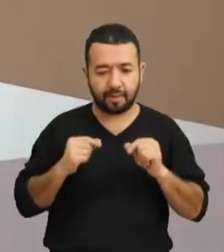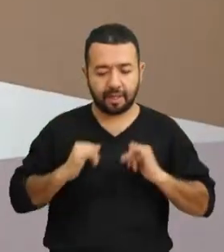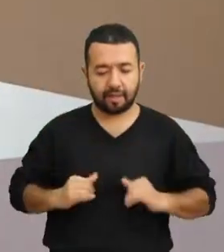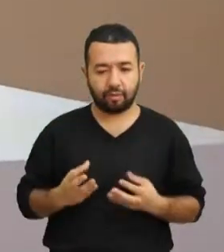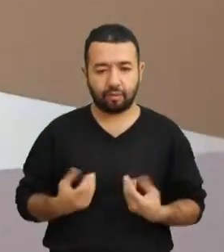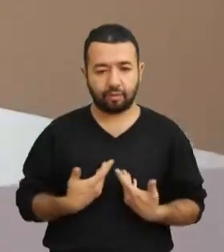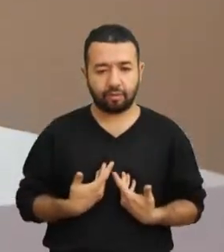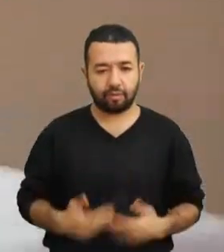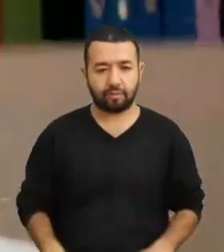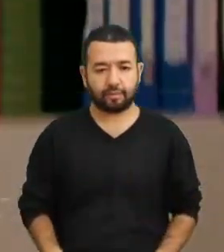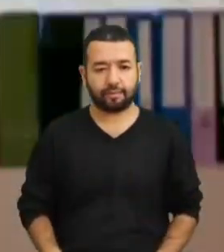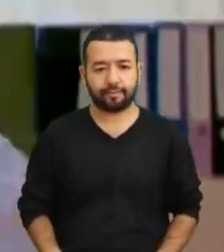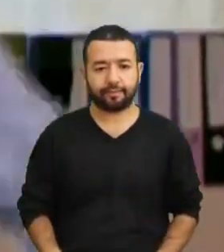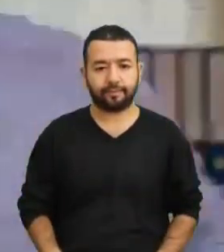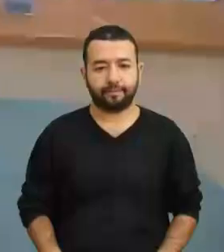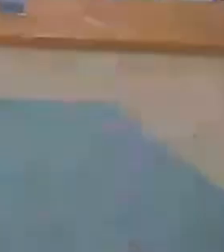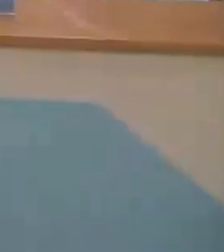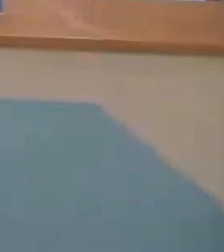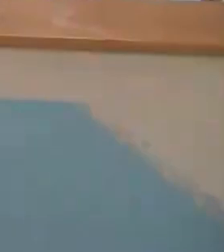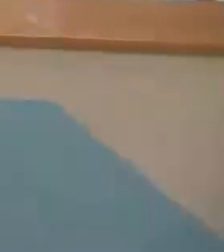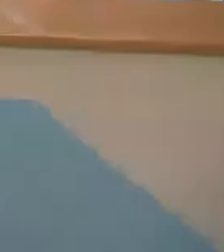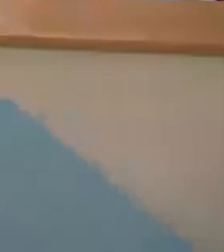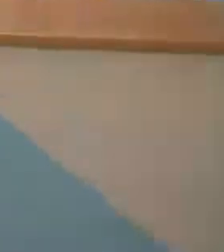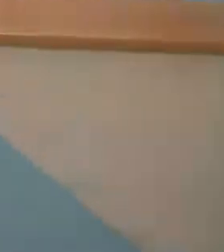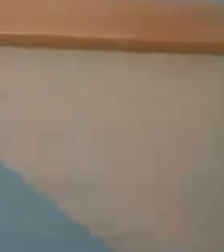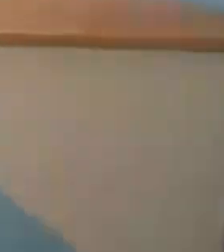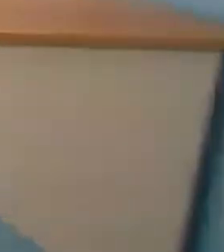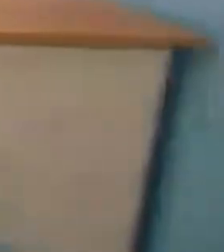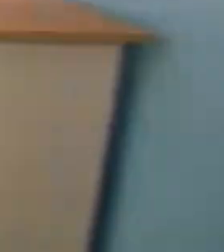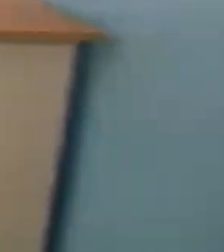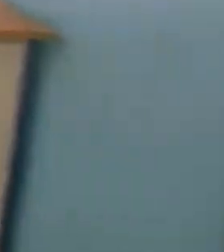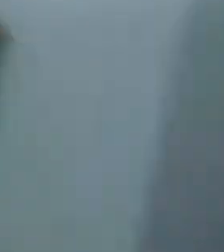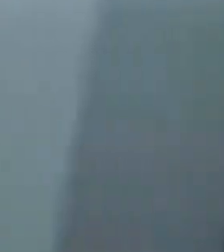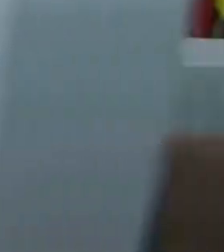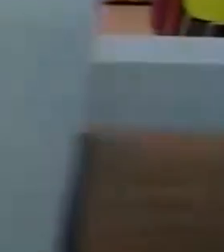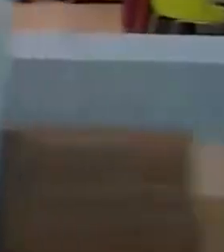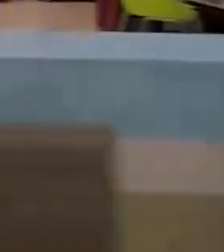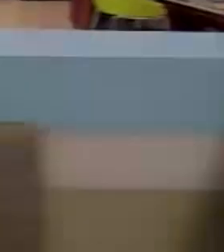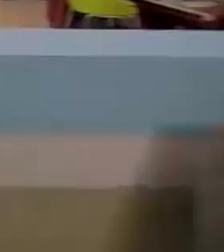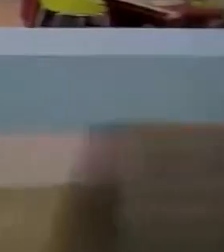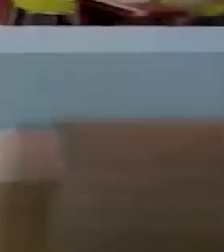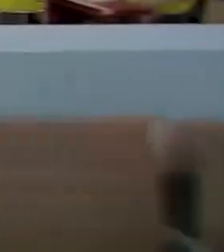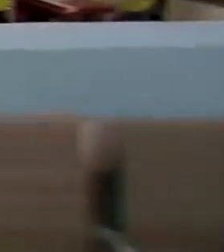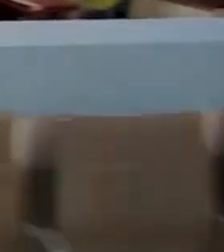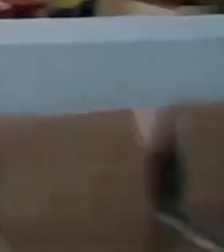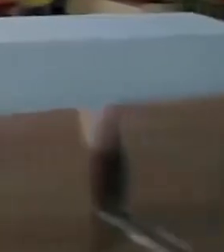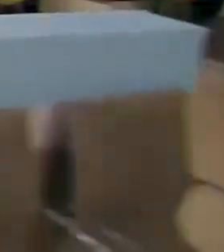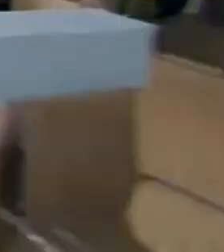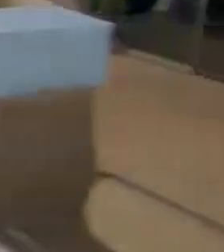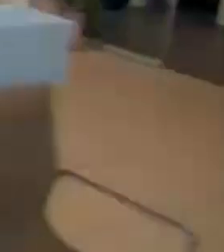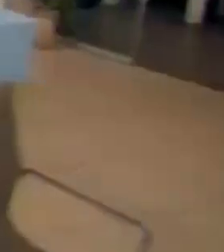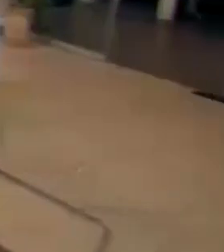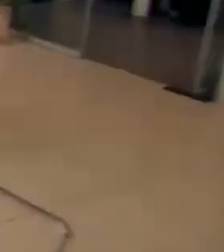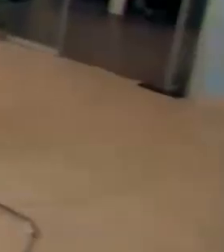ağzı kulaklarında oturduğu yerden kalktı, müdürün odasına doğru ilerliyor. Erdem'in arkasından geçerken sevecence omzuna